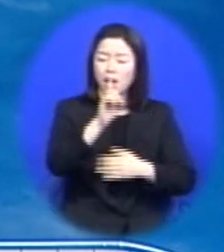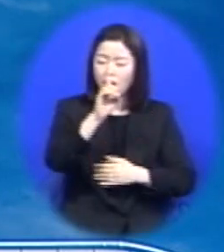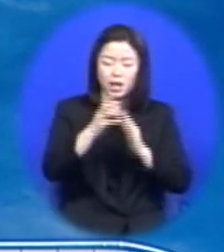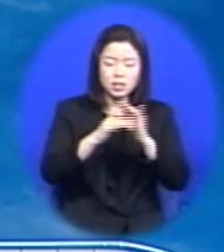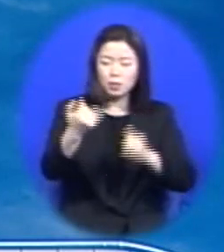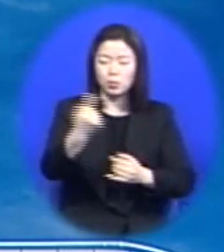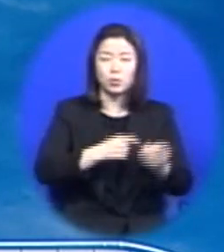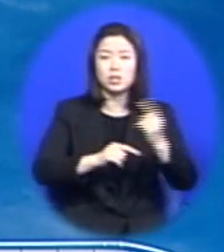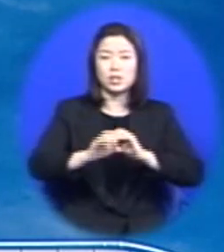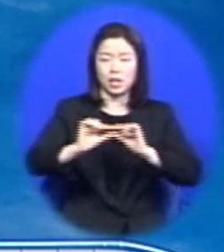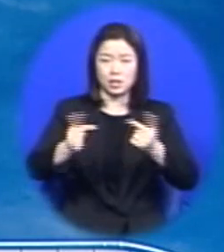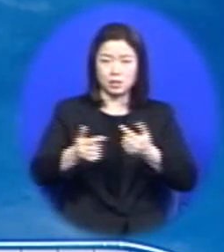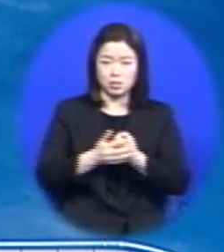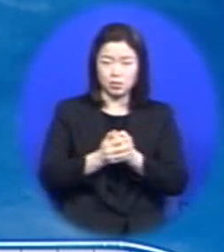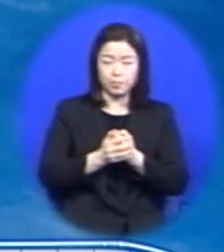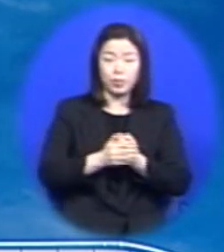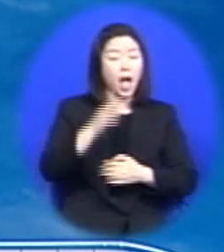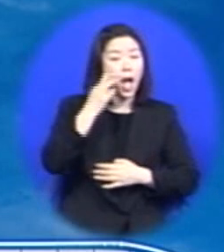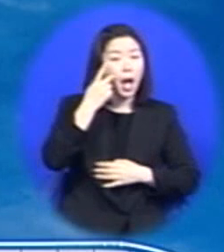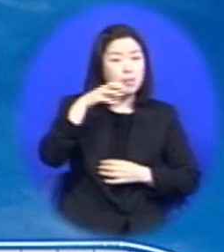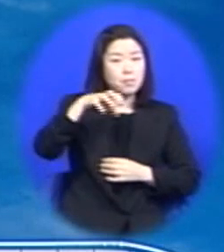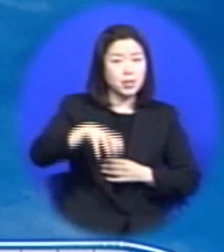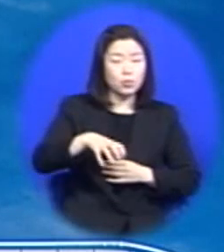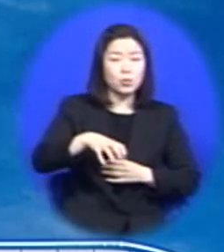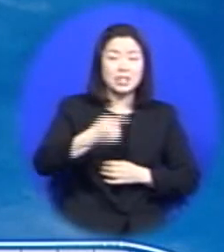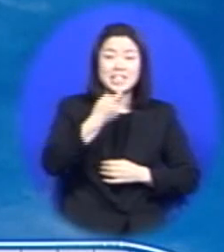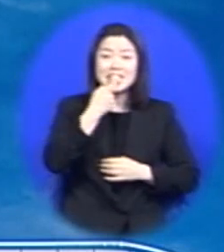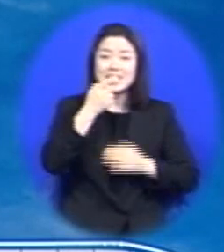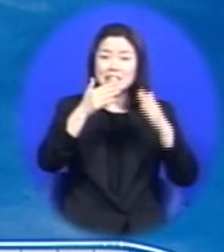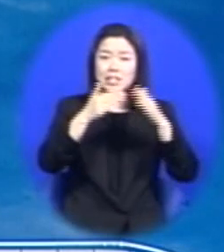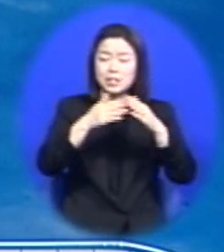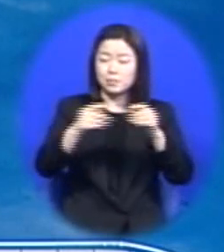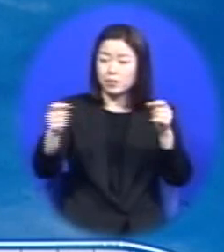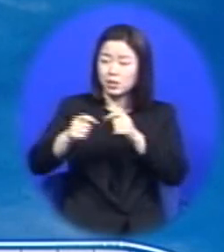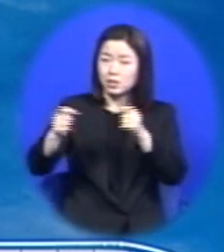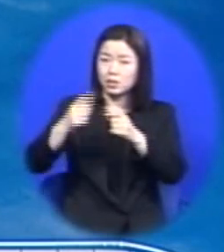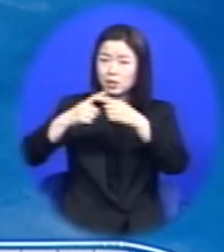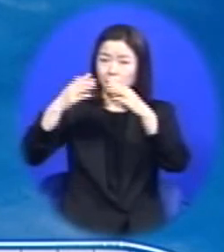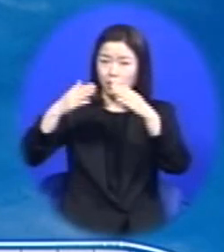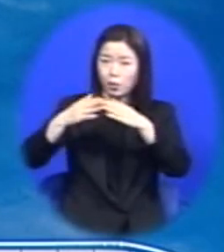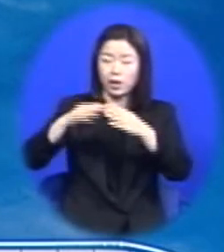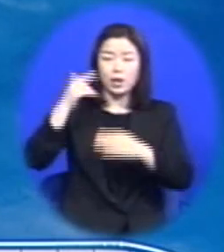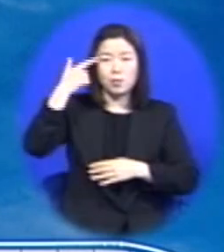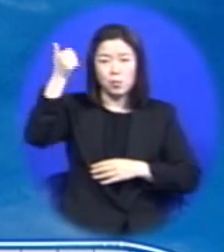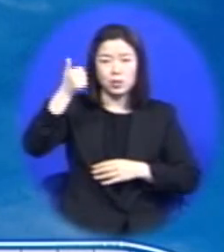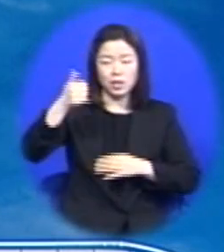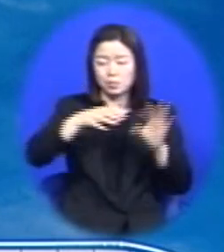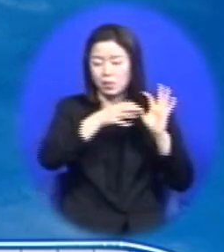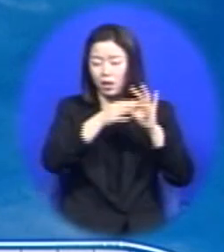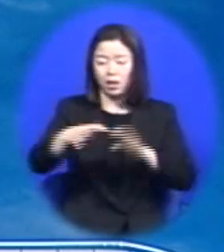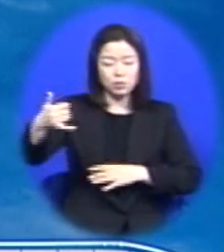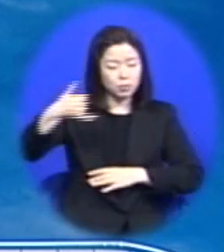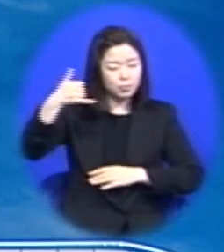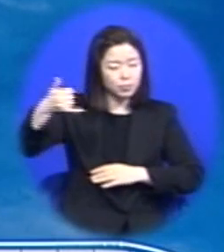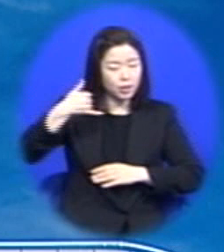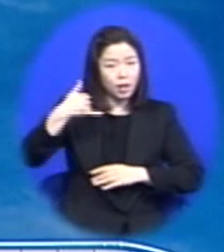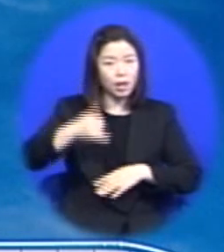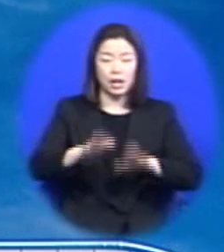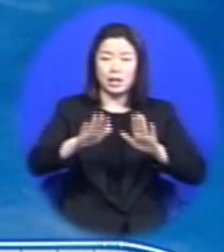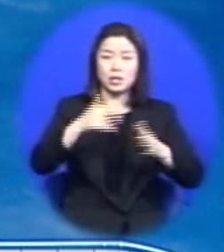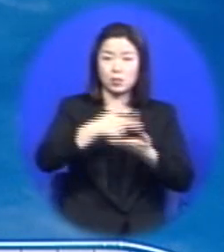미국 워싱턴 DC 백악관 근처에 있는 어느 교회 목사님이 전화를 계속 받는데요. 이번